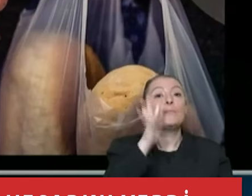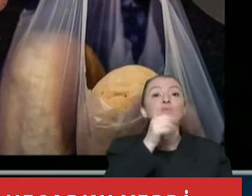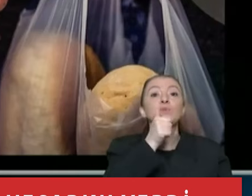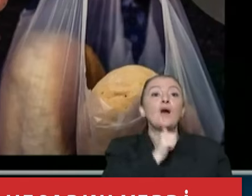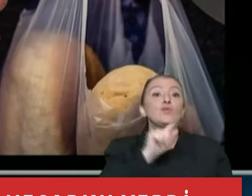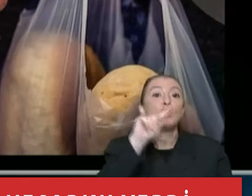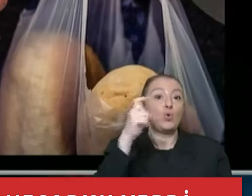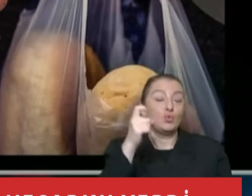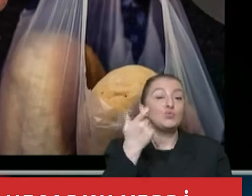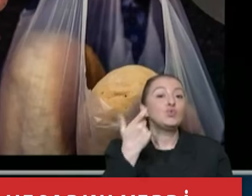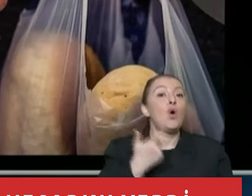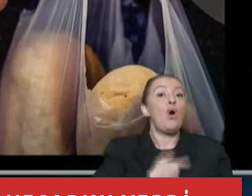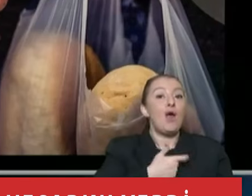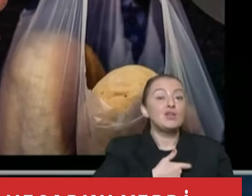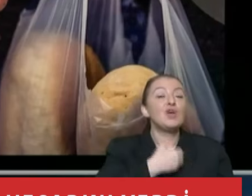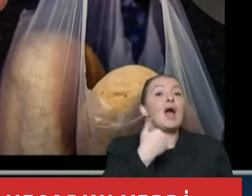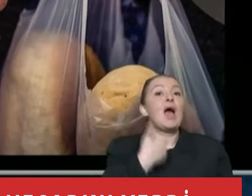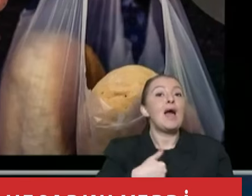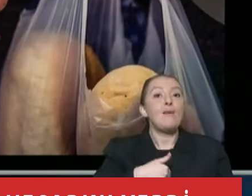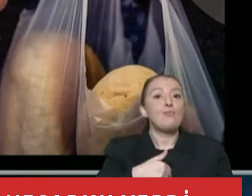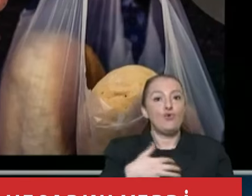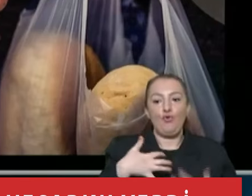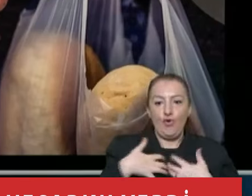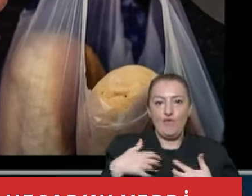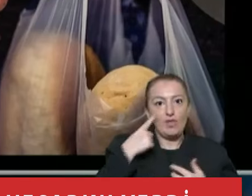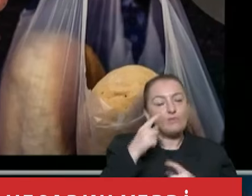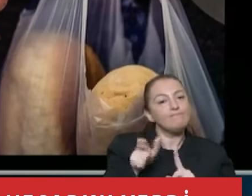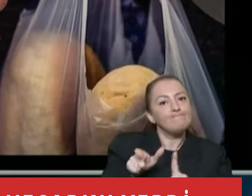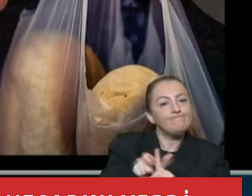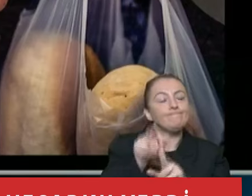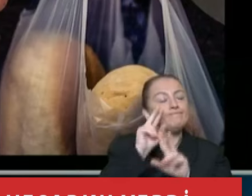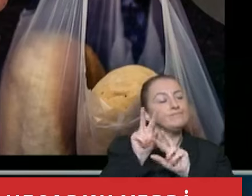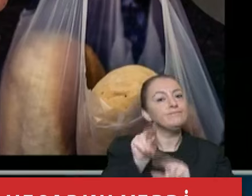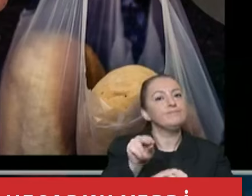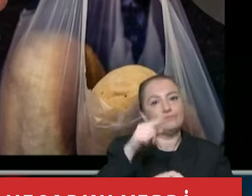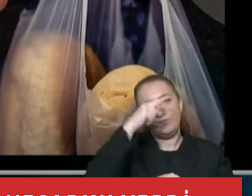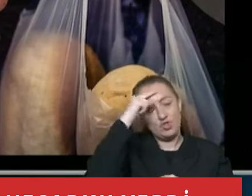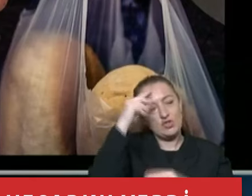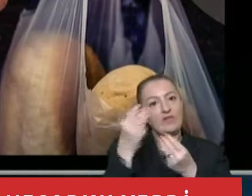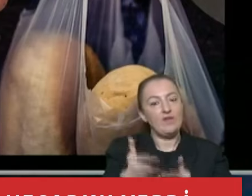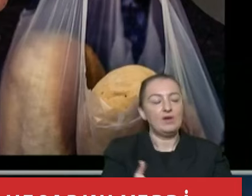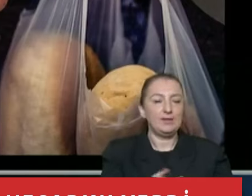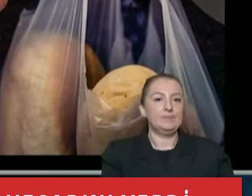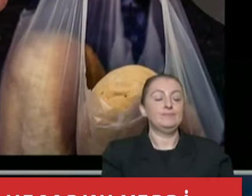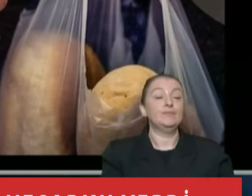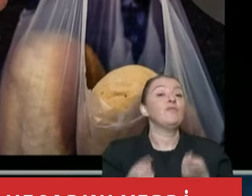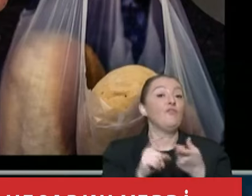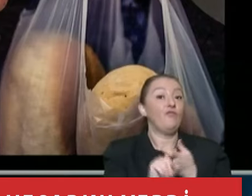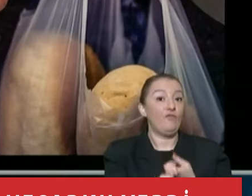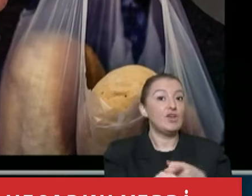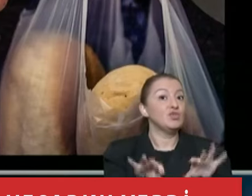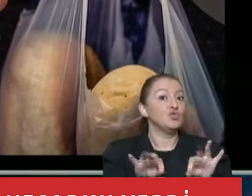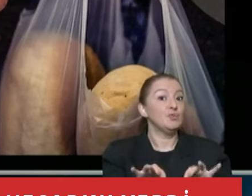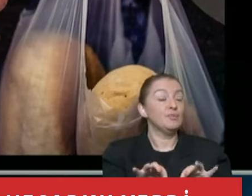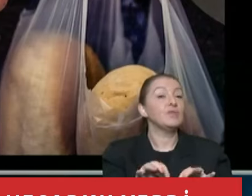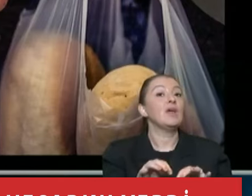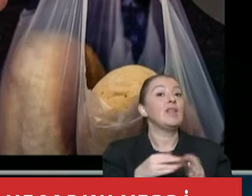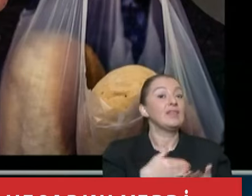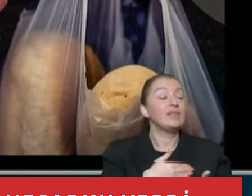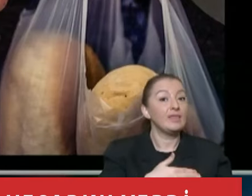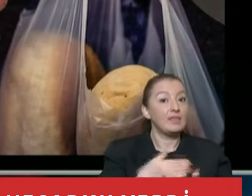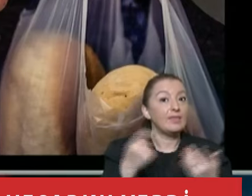5619 öğrenciye kamu güvencesiyle barınma imkanı sağladık ve şu anda devam eden